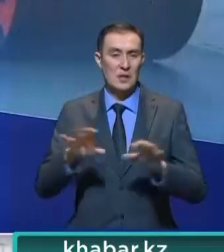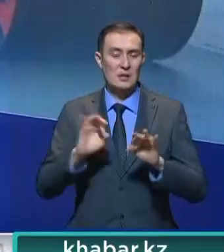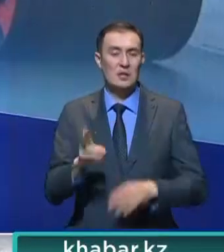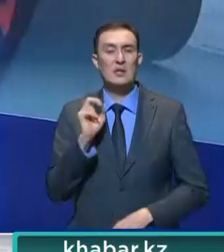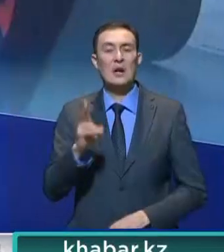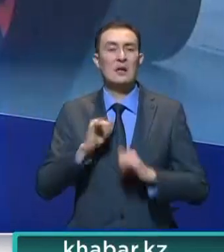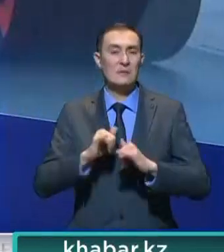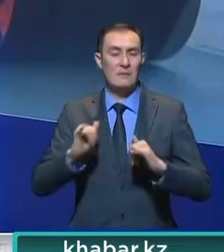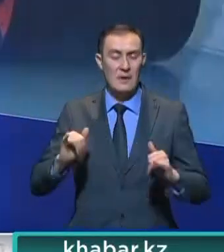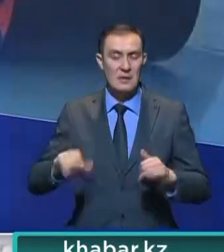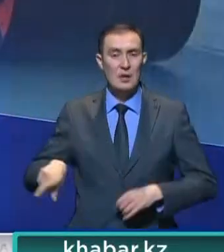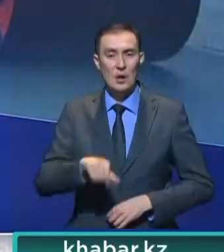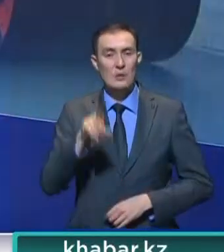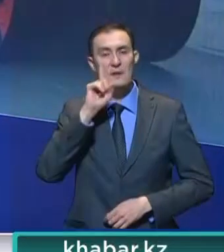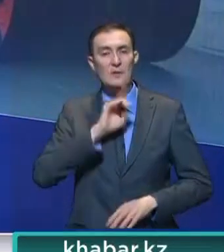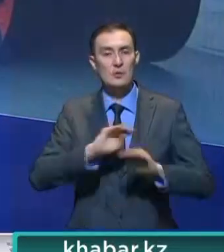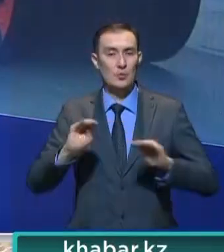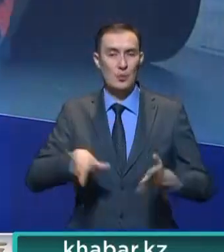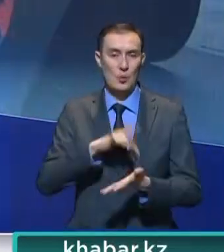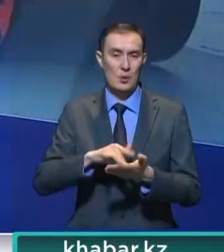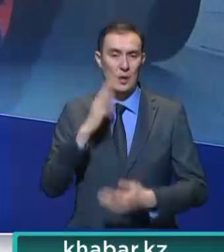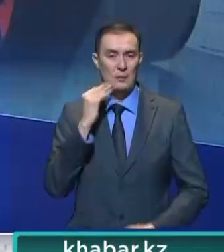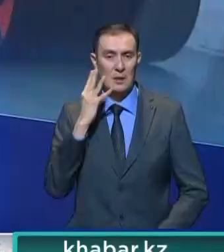том, как развивается дорожная инфраструктура Алматы.